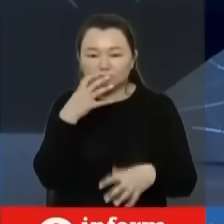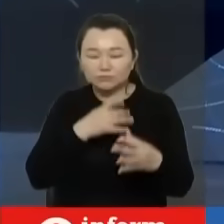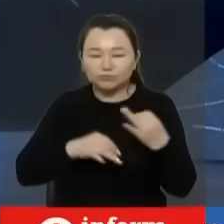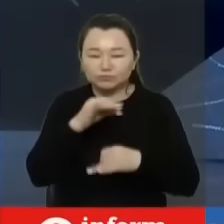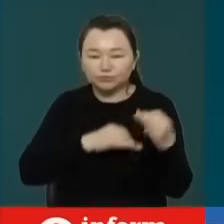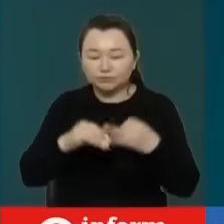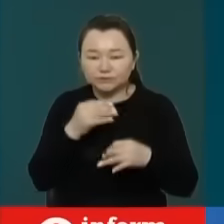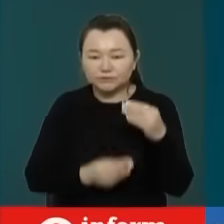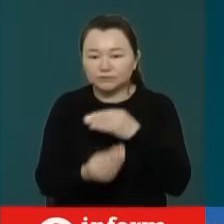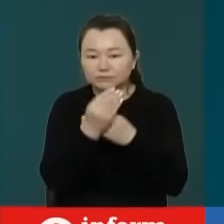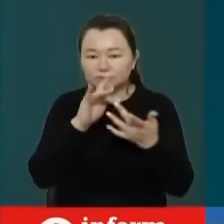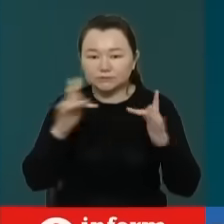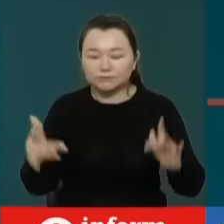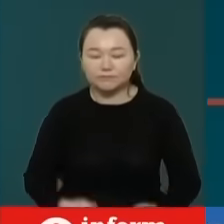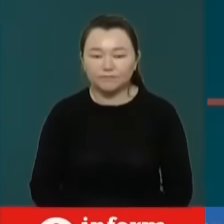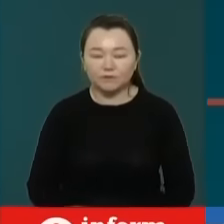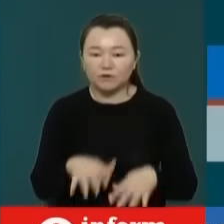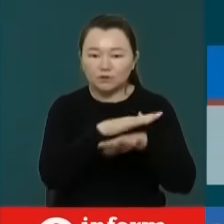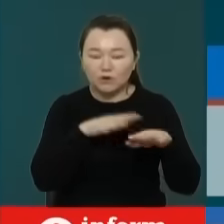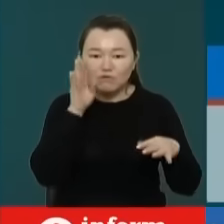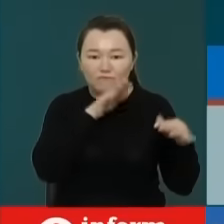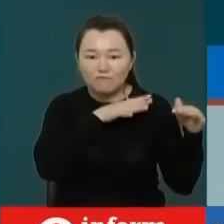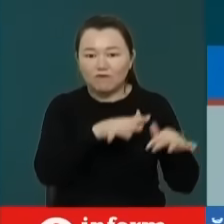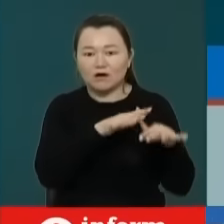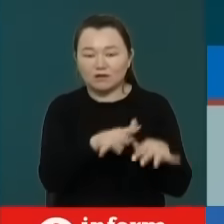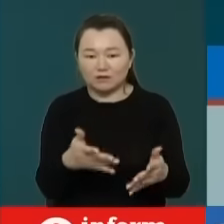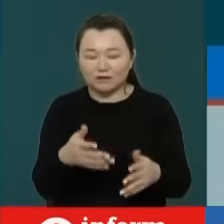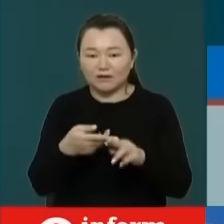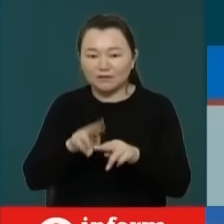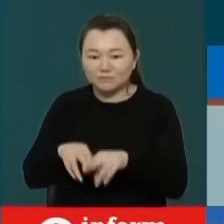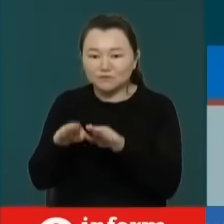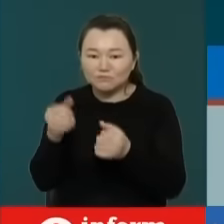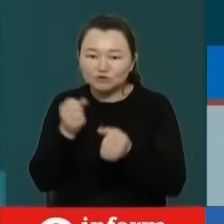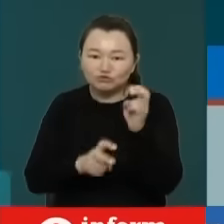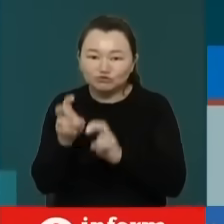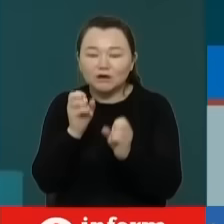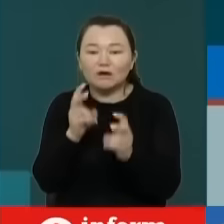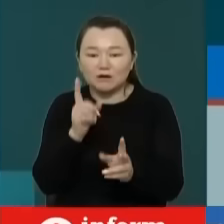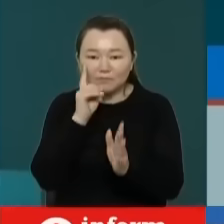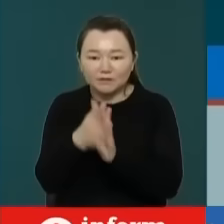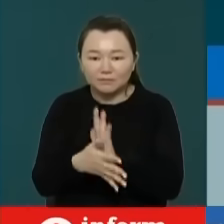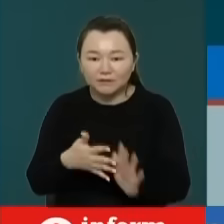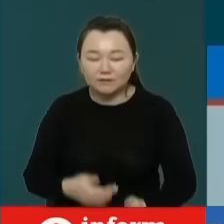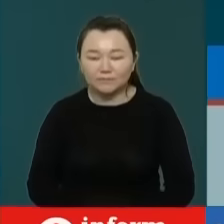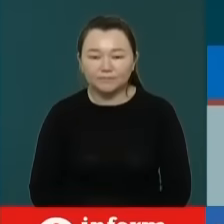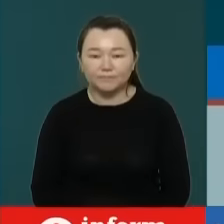жатыр. Қала суға кетейін деп жатыр. Мен қытай дейтін машина қарап жүрсіңдер, қалай түсінеміз?